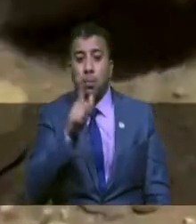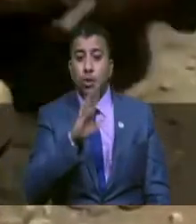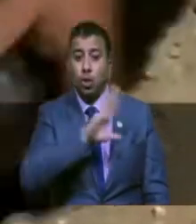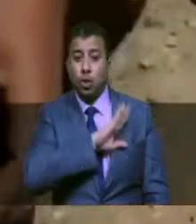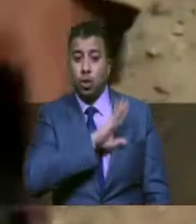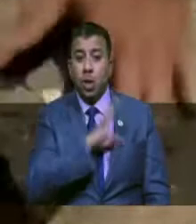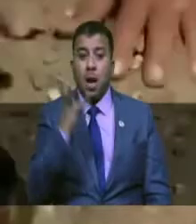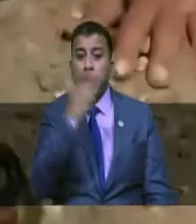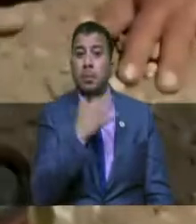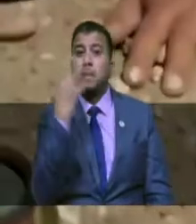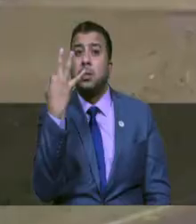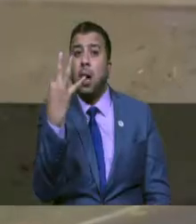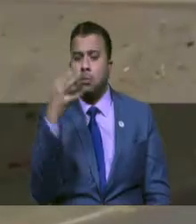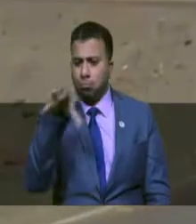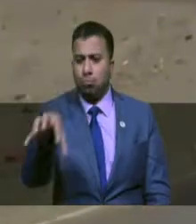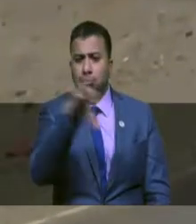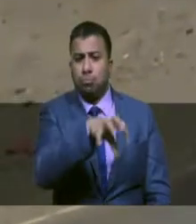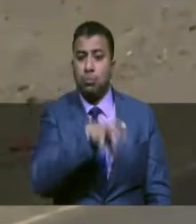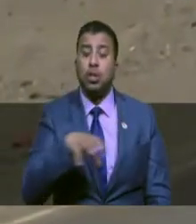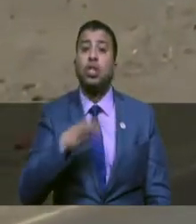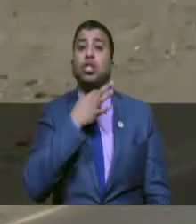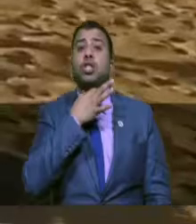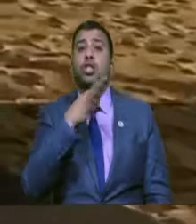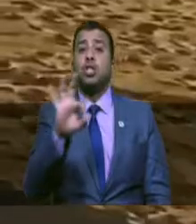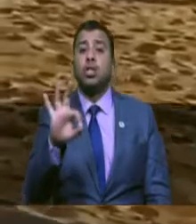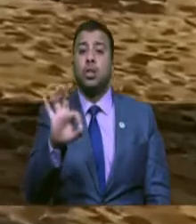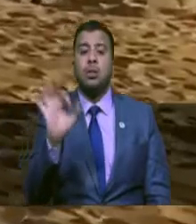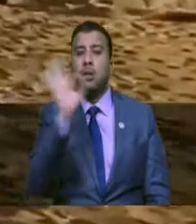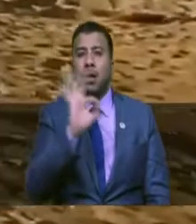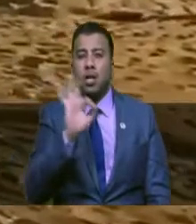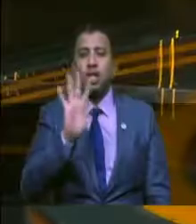قوات الشرعية 3 مواقع جديدة في مديريتي خب والشعف.